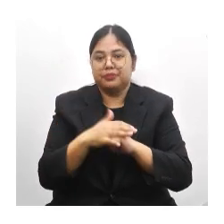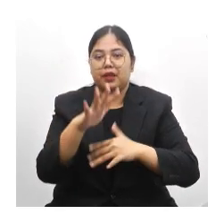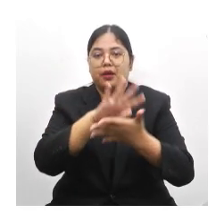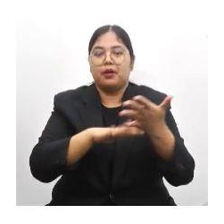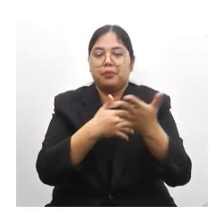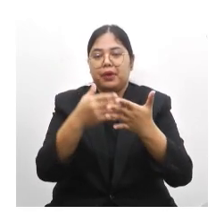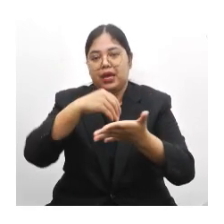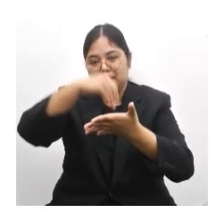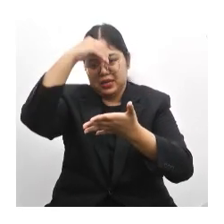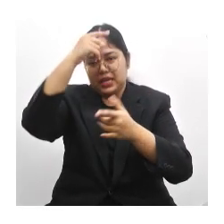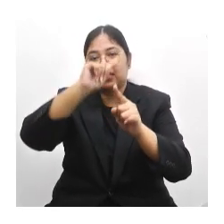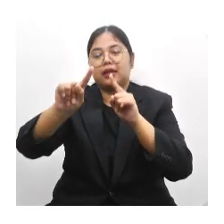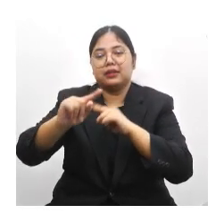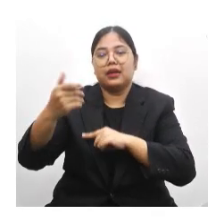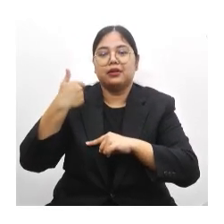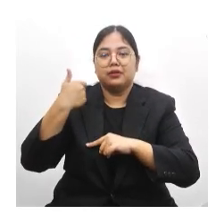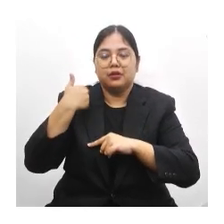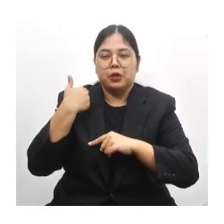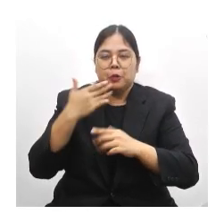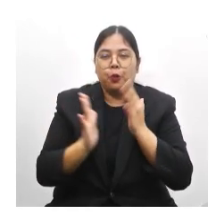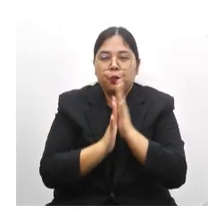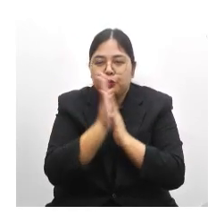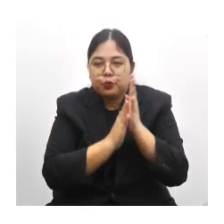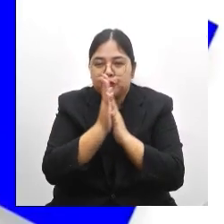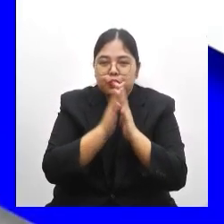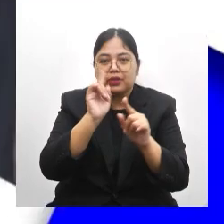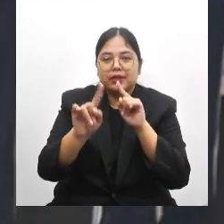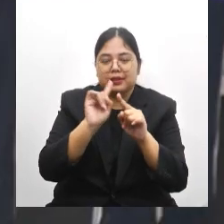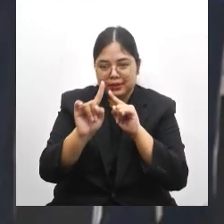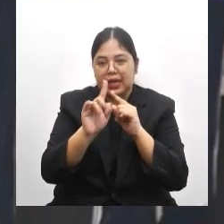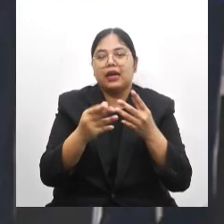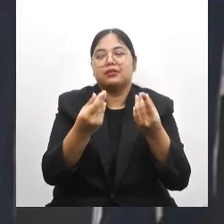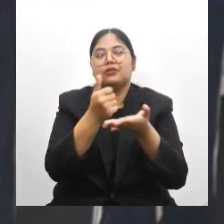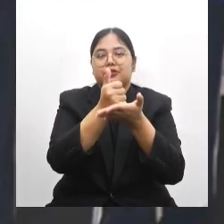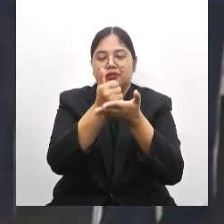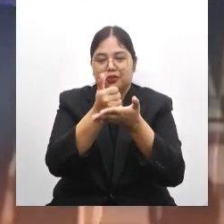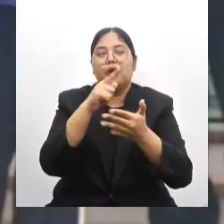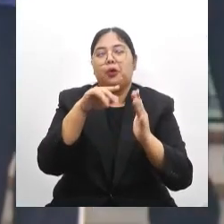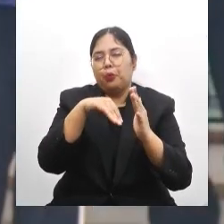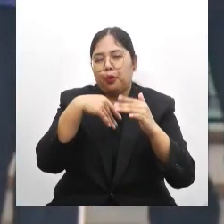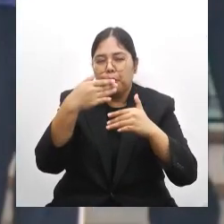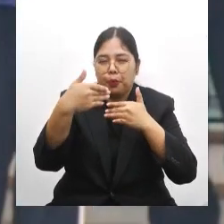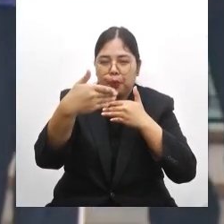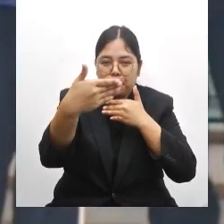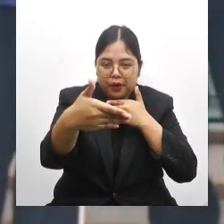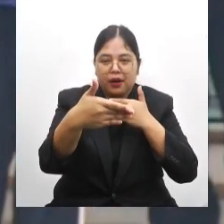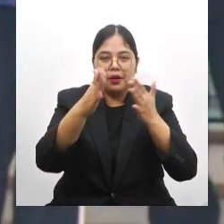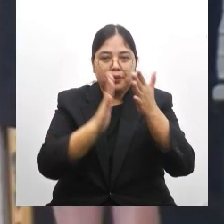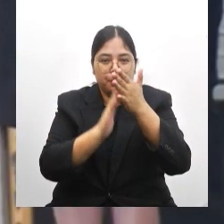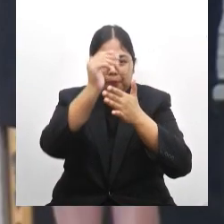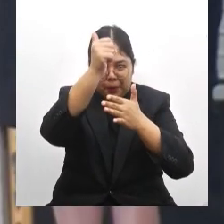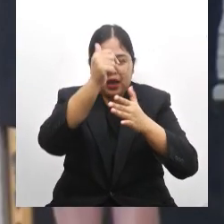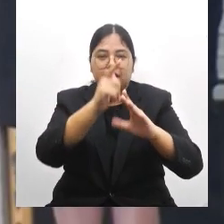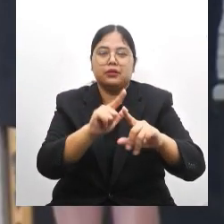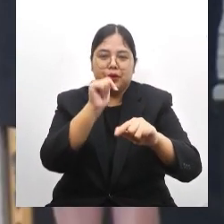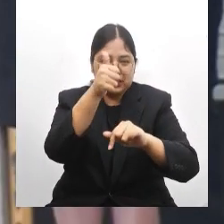เรียนรู้ใช้แผนการจัดการเรียนรู้แบบ Active Learning ที่เรียกว่า Co-Five Step ตลอดเส้นทางแห่งความสำเร็จที่จะนำไปสู่ผลลัพธ์หรือว่